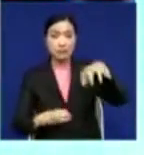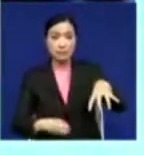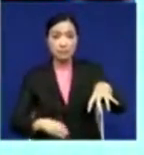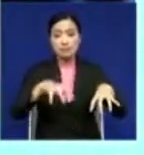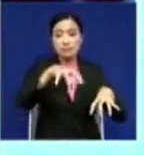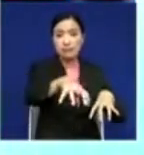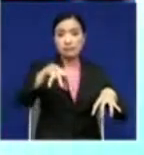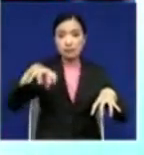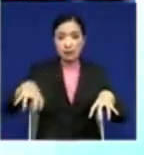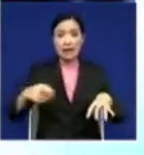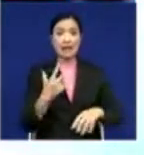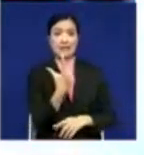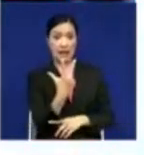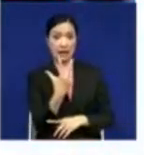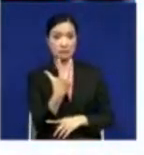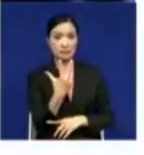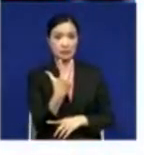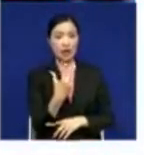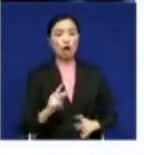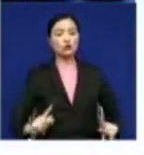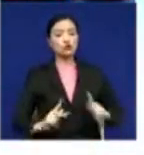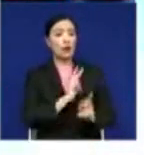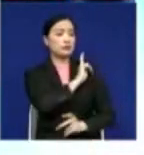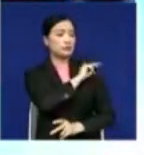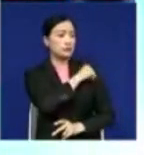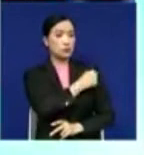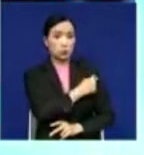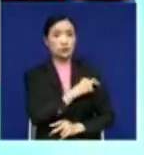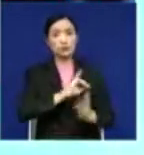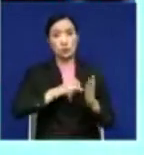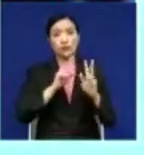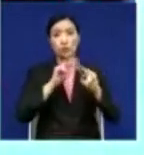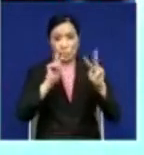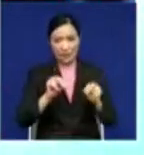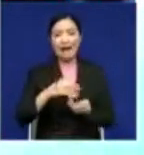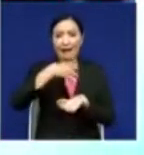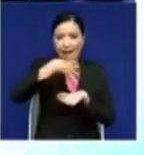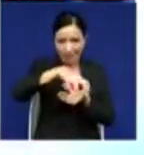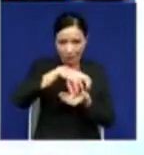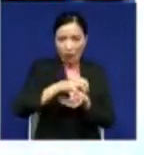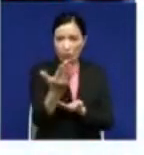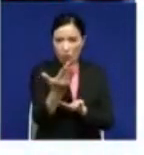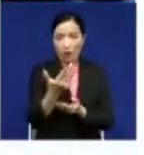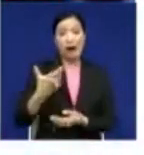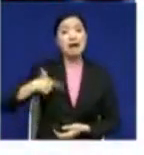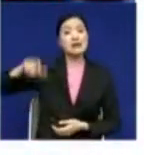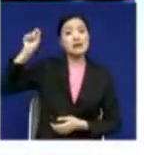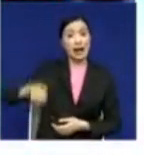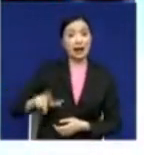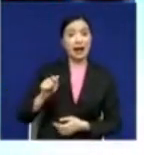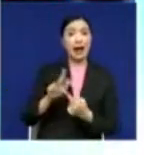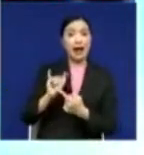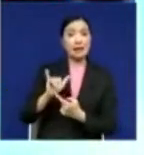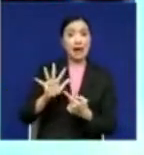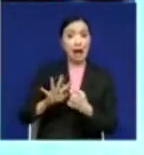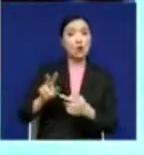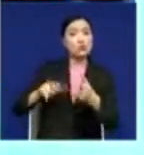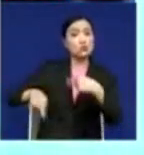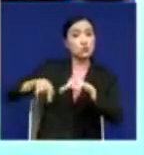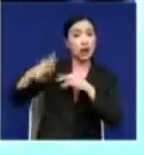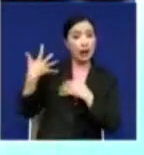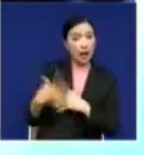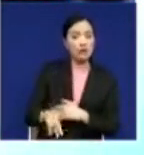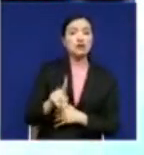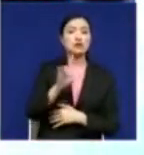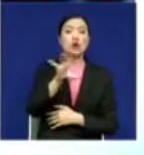รายละเอียดที่ทางสำนักงานสาธารณสุขจังหวัดนนทบุรีจะให้ข้อมูลนะครับในส่วนของศาลอาญาทั้งหมดตรวจไปแล้ว156คนเ